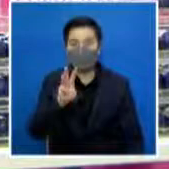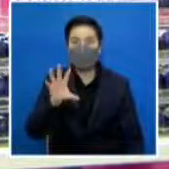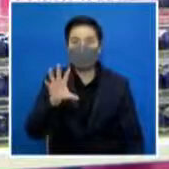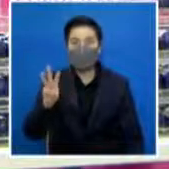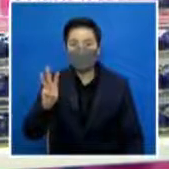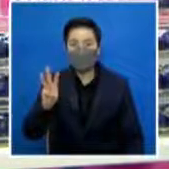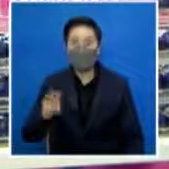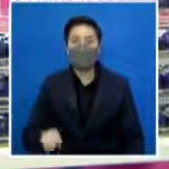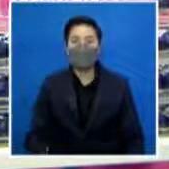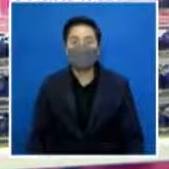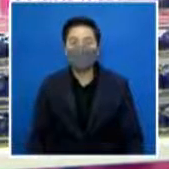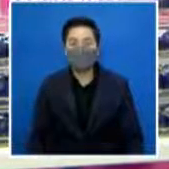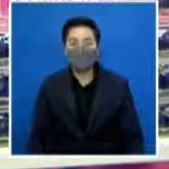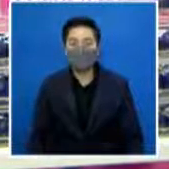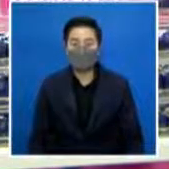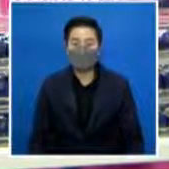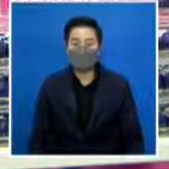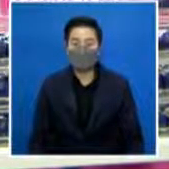8871656